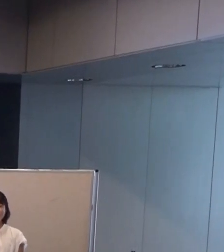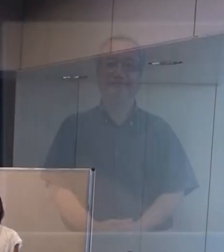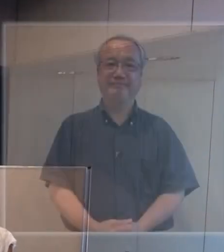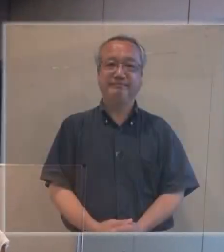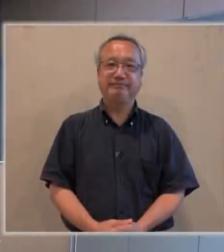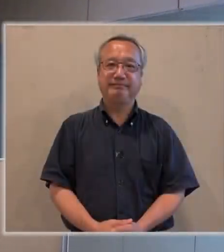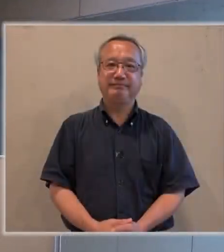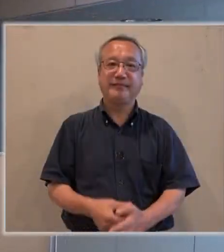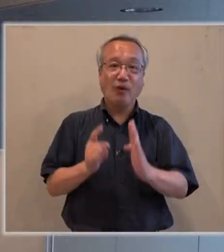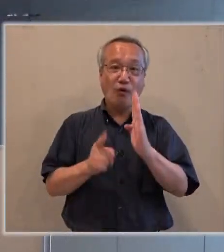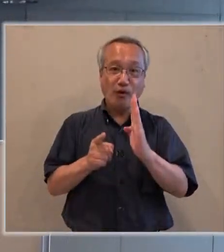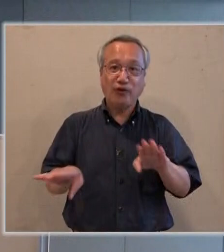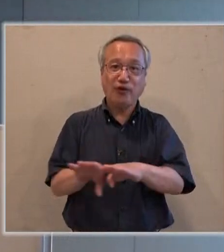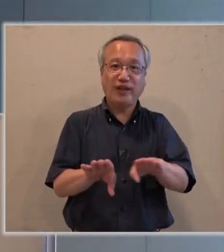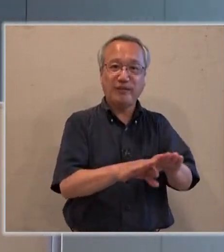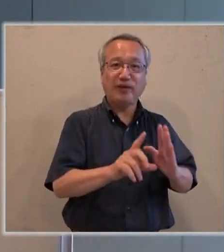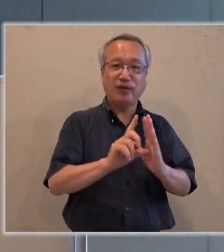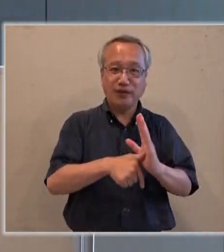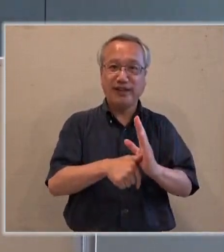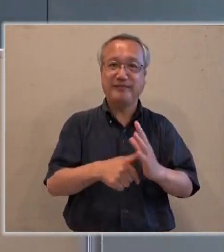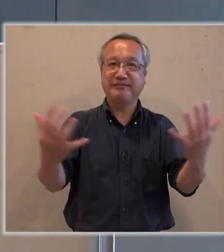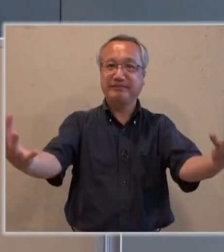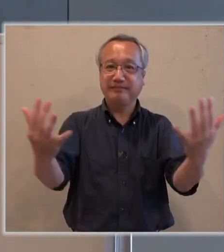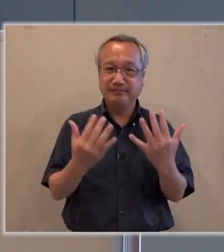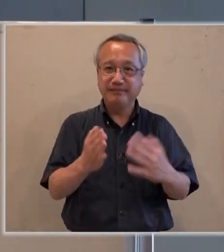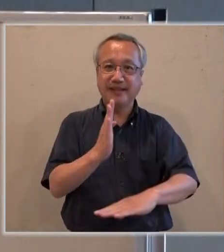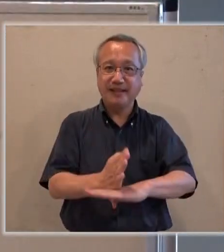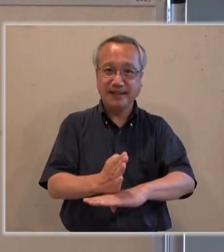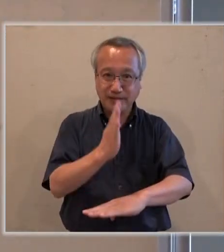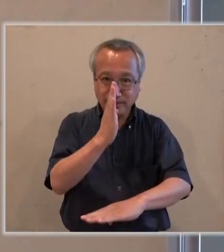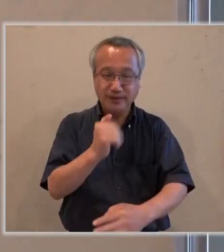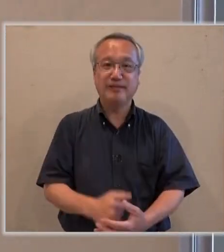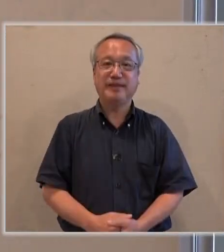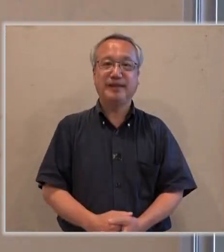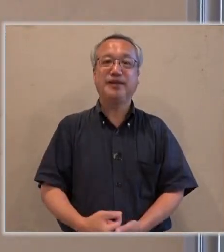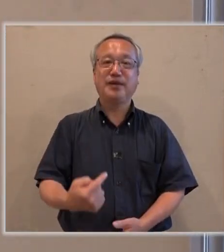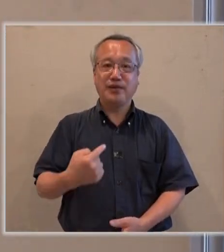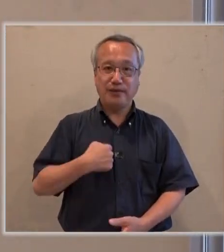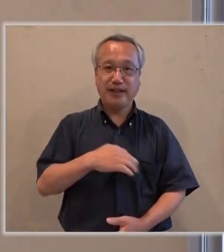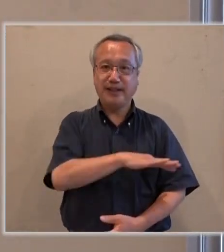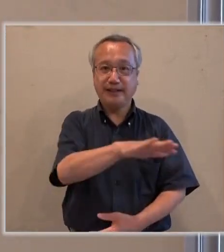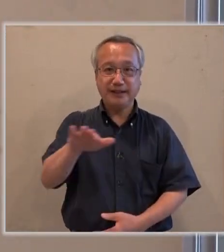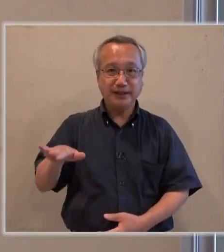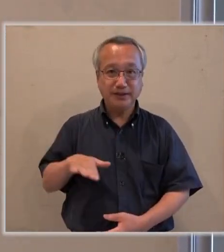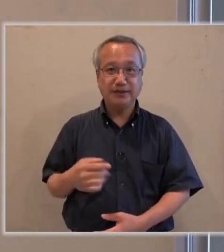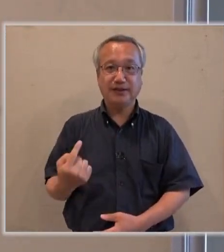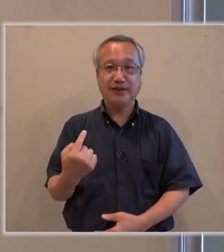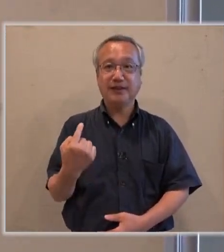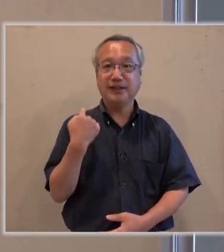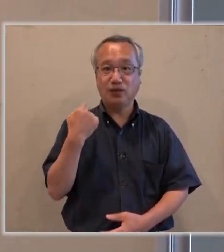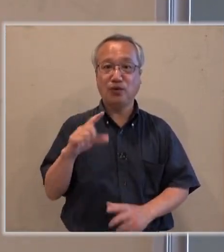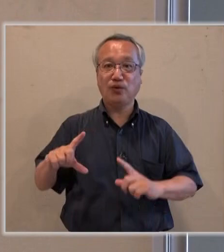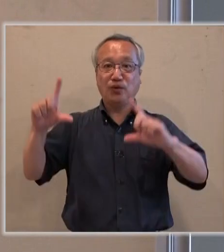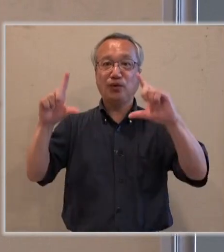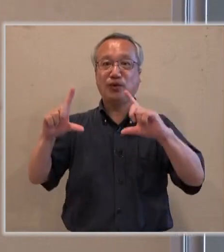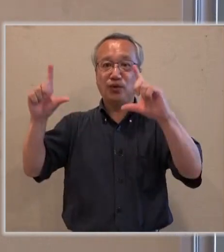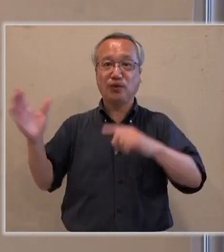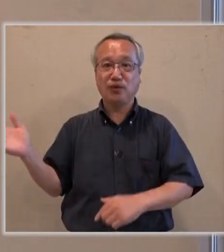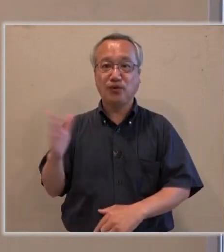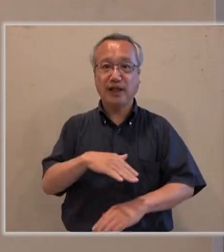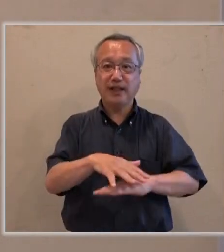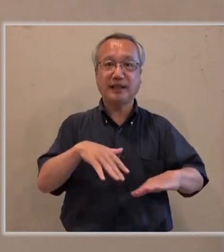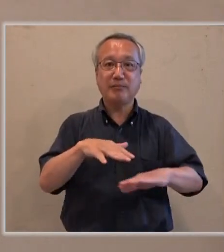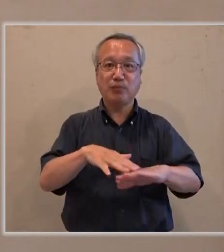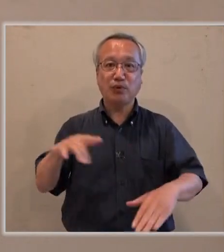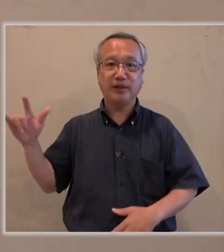お盆のお休みの時にお越しくださりありがとうございます。私たち昨日東京から札幌